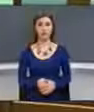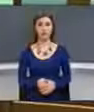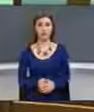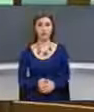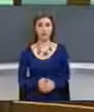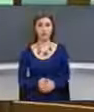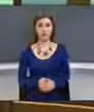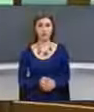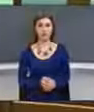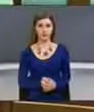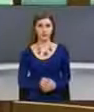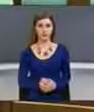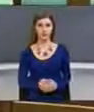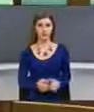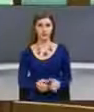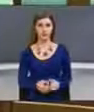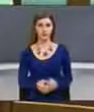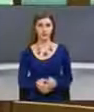deputet të